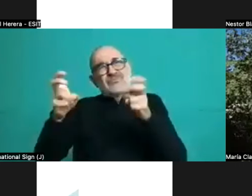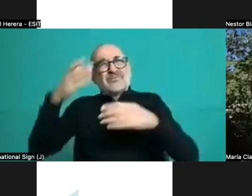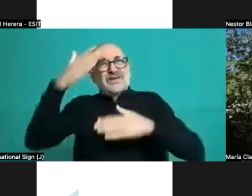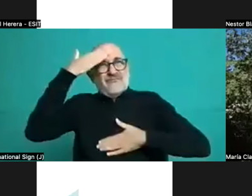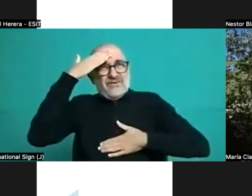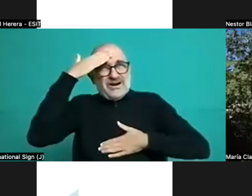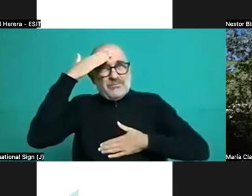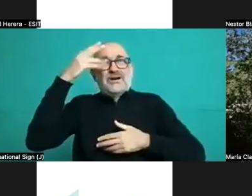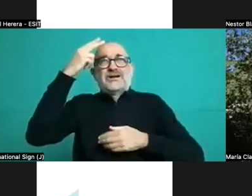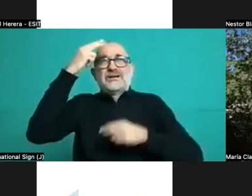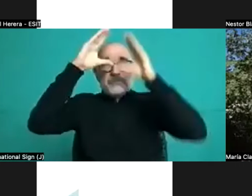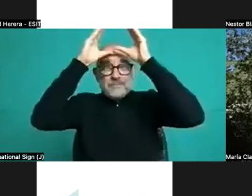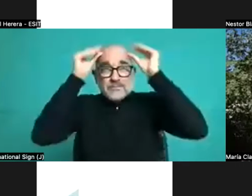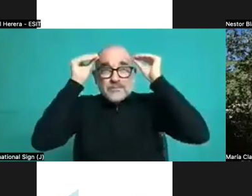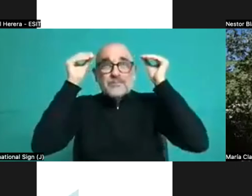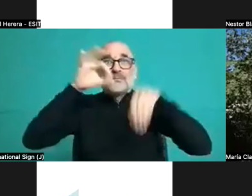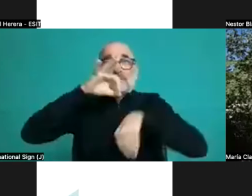etc.,